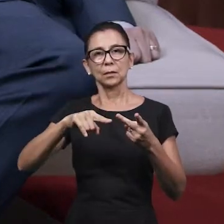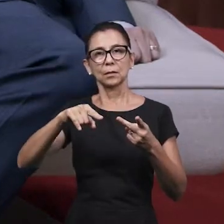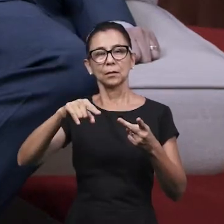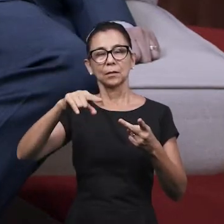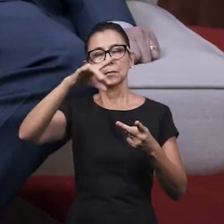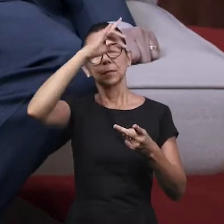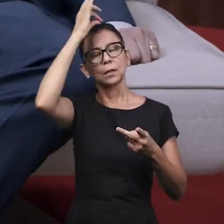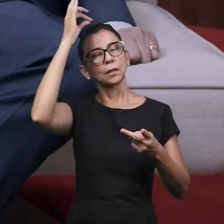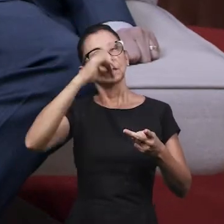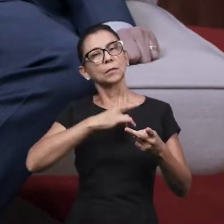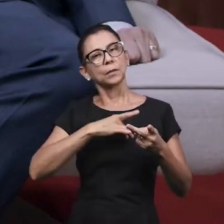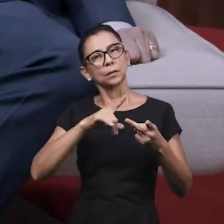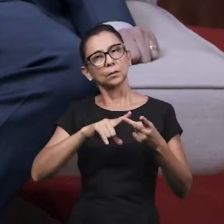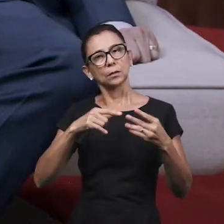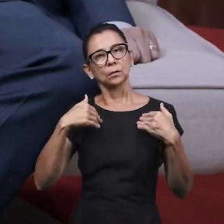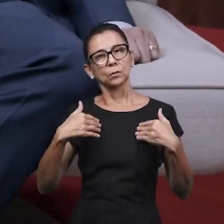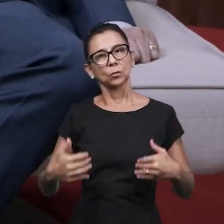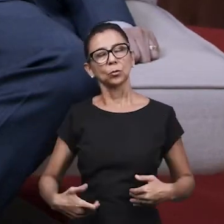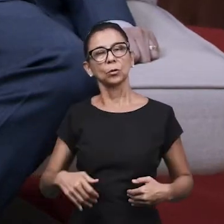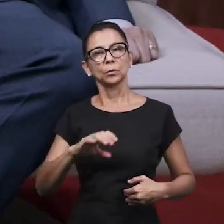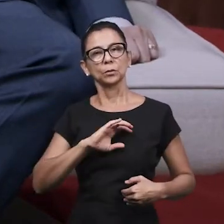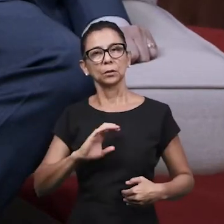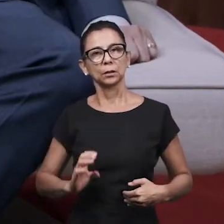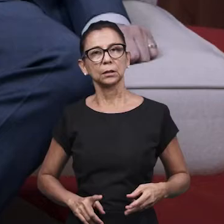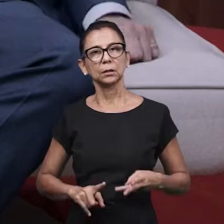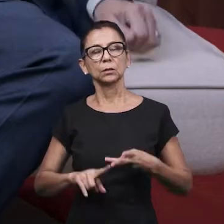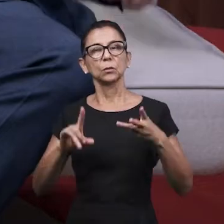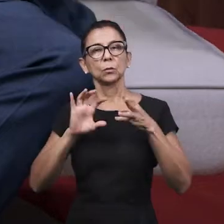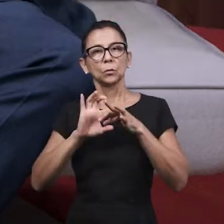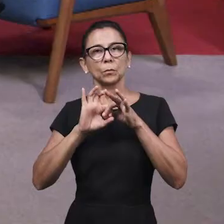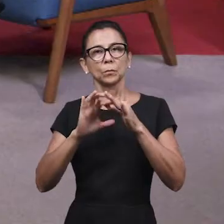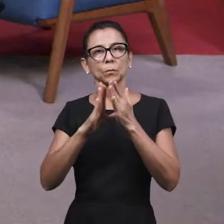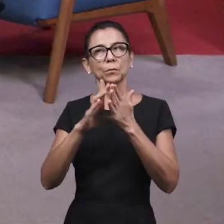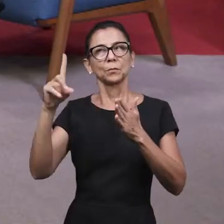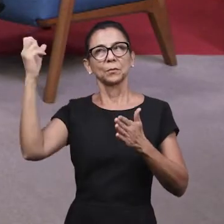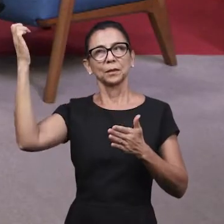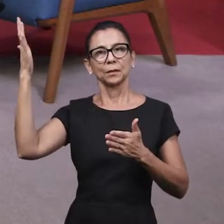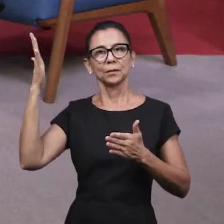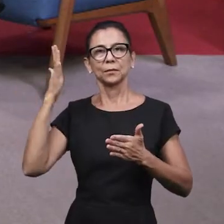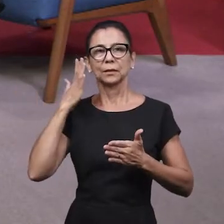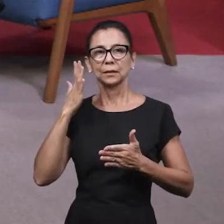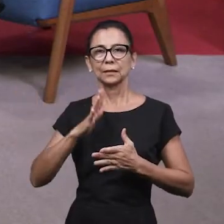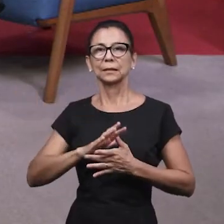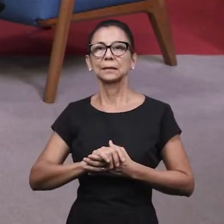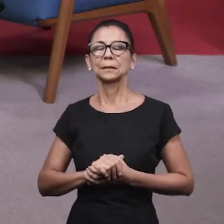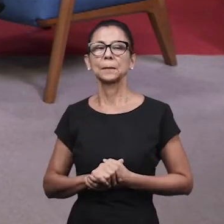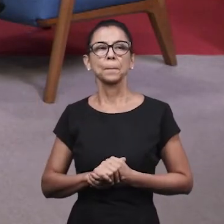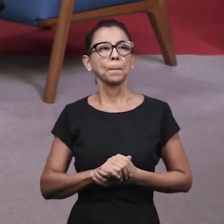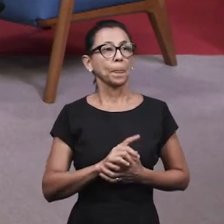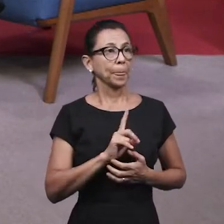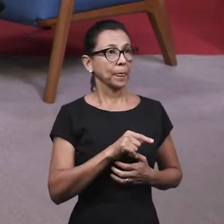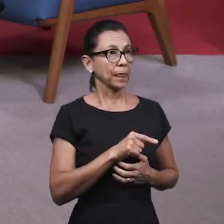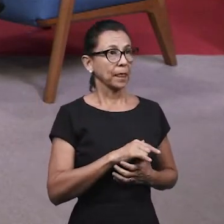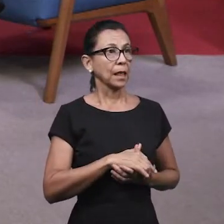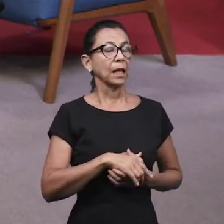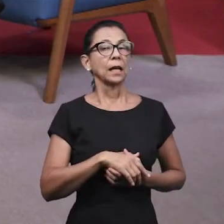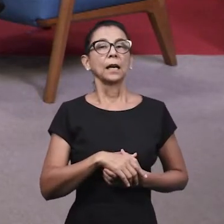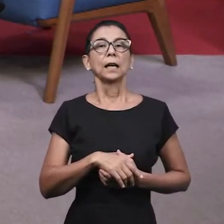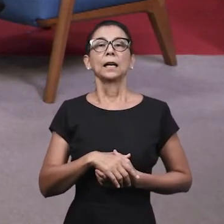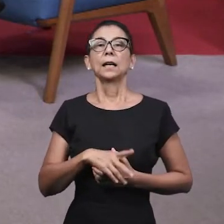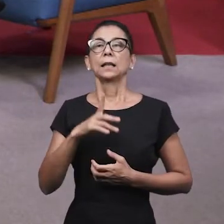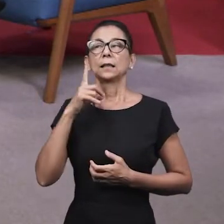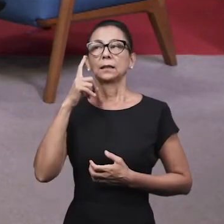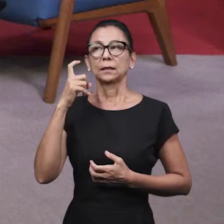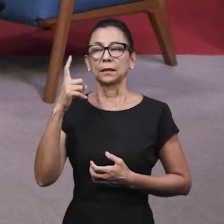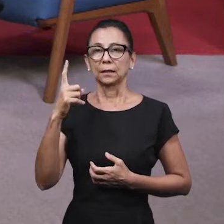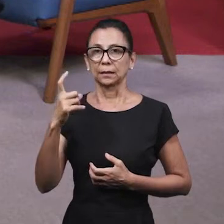corps, c'est la communion. C'est intéressant, Daniel, que l'énigme a été révélée au septième jour, au coucher du soleil. Un